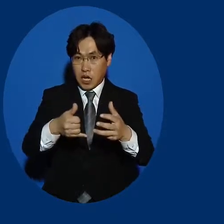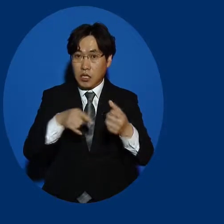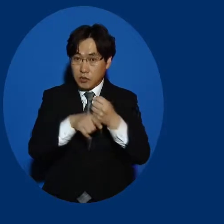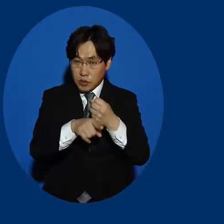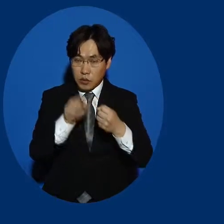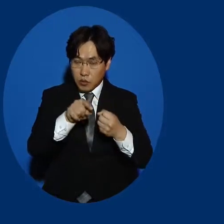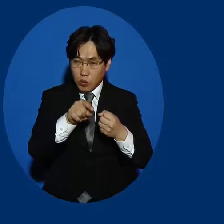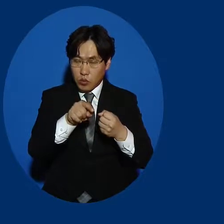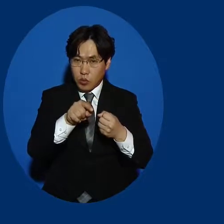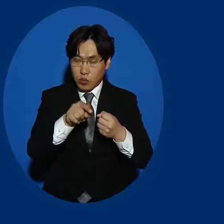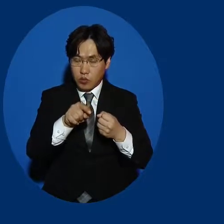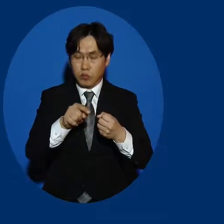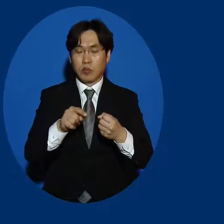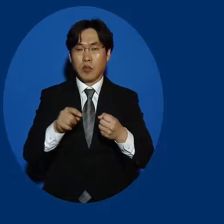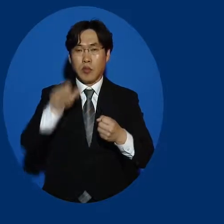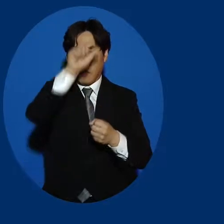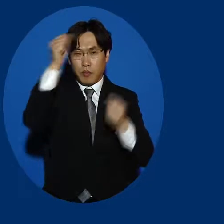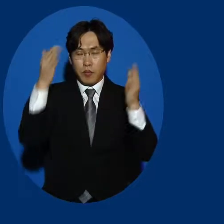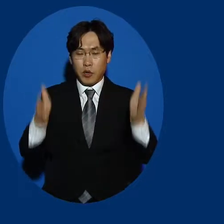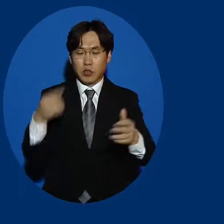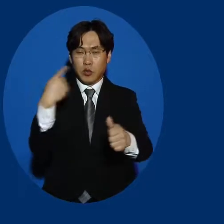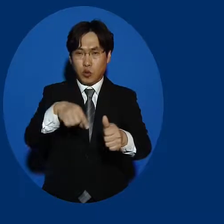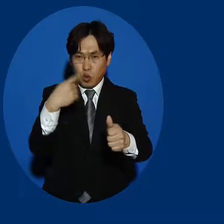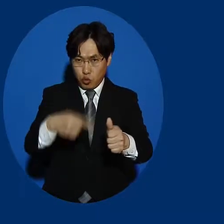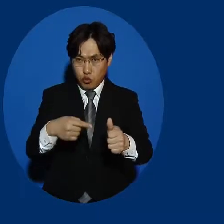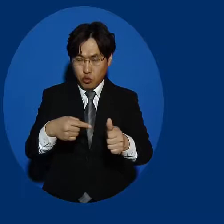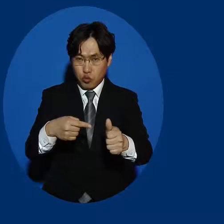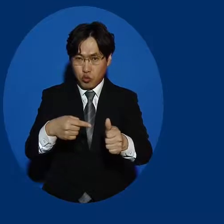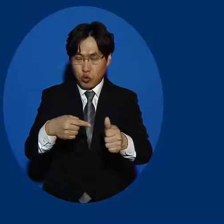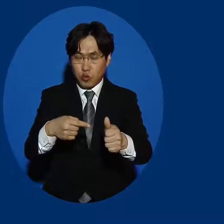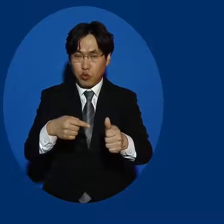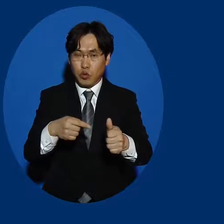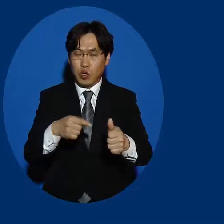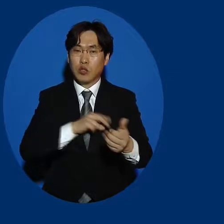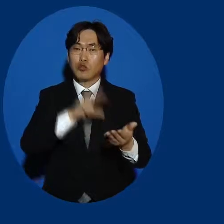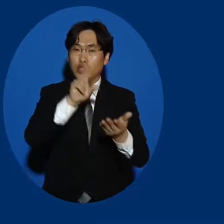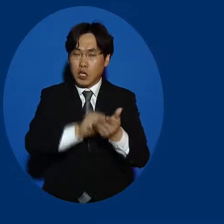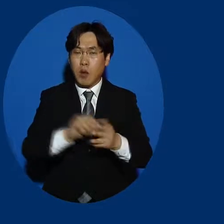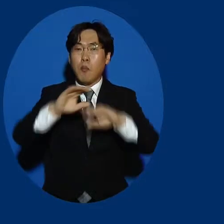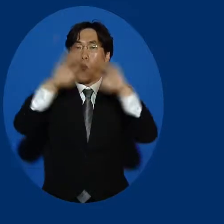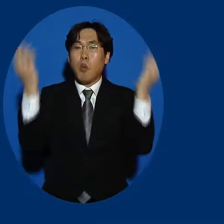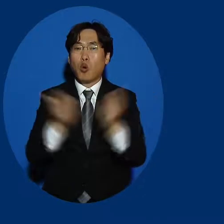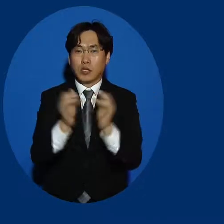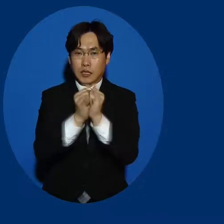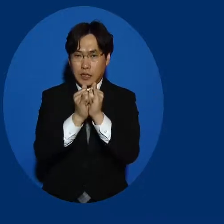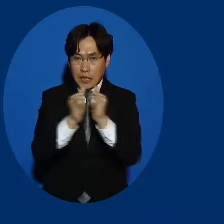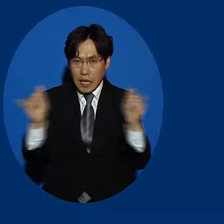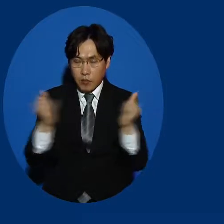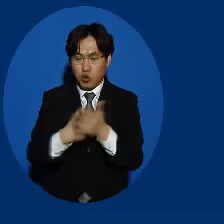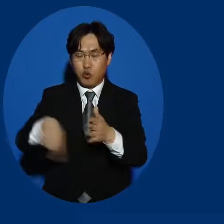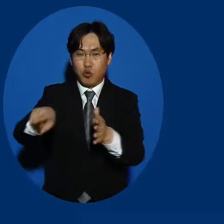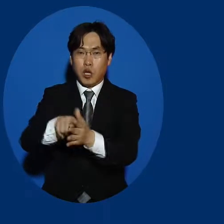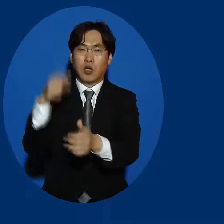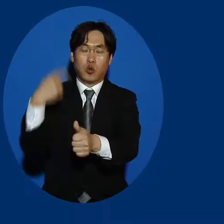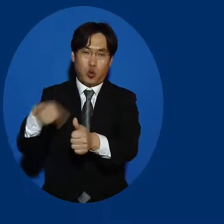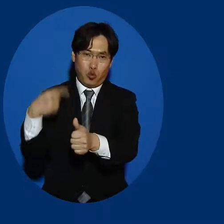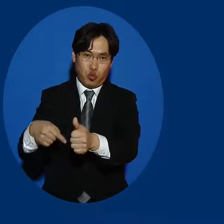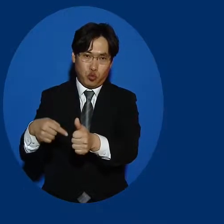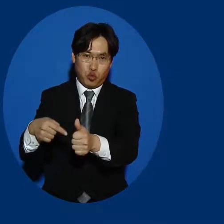평생교육의 모토는 모든 이를 위한 교육입니다. 둘이